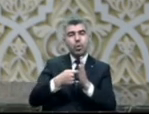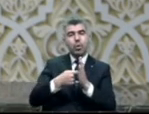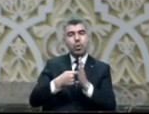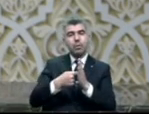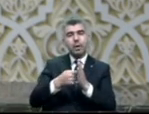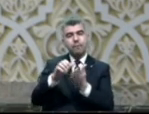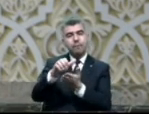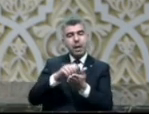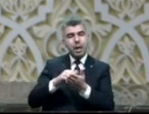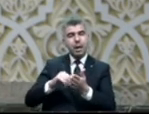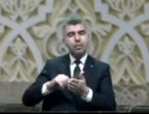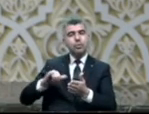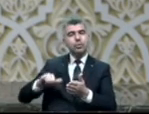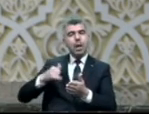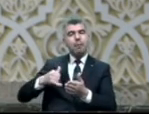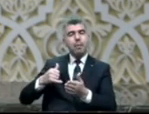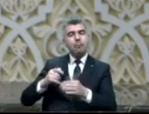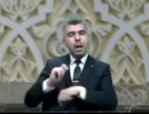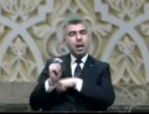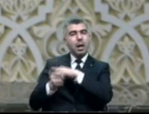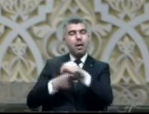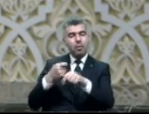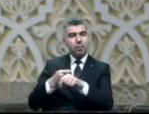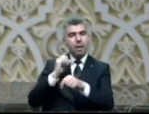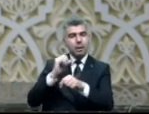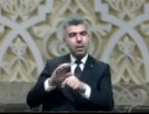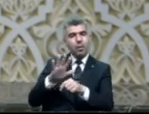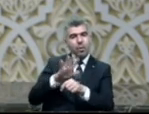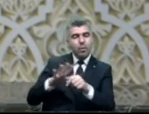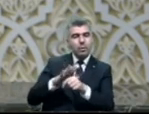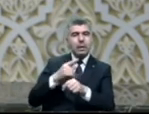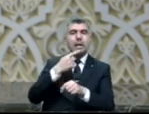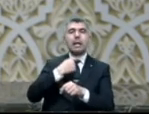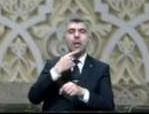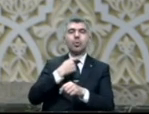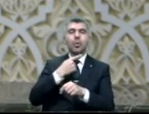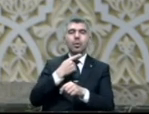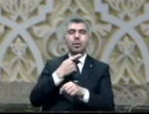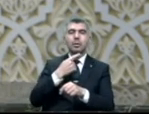شباب العالم القروي في الأقاليم الناشئة ذات الطابع القروي إقليم دريوش نموذجا.